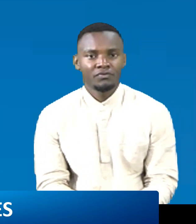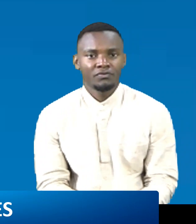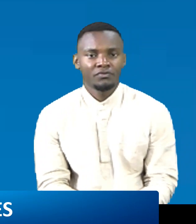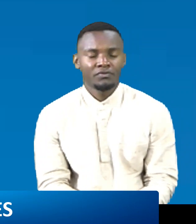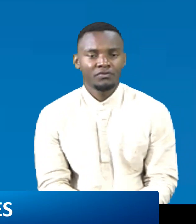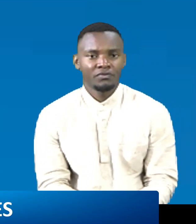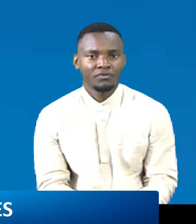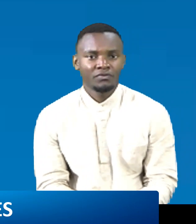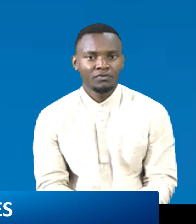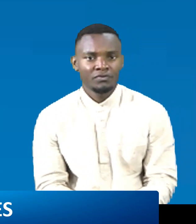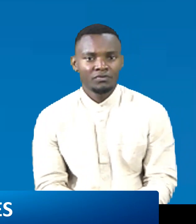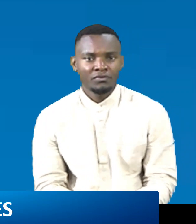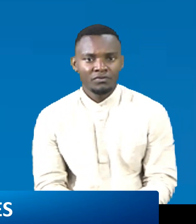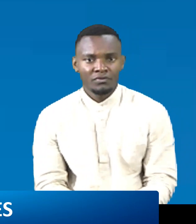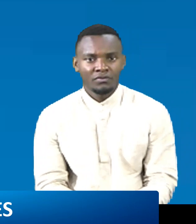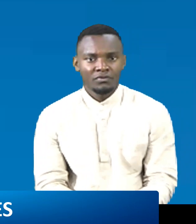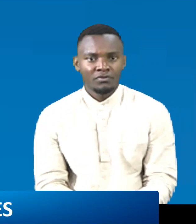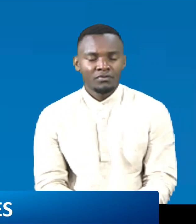endurance. Watch.